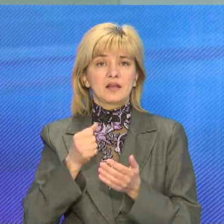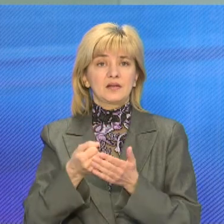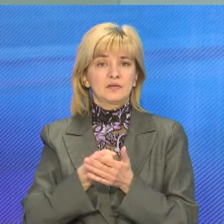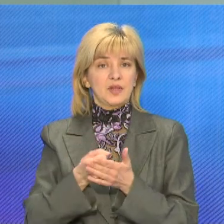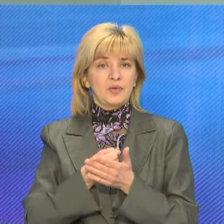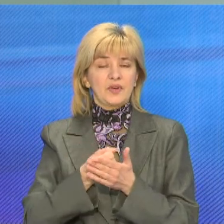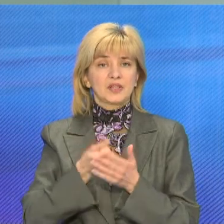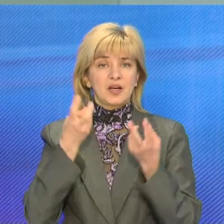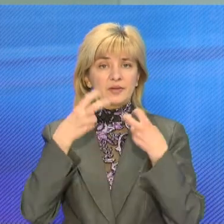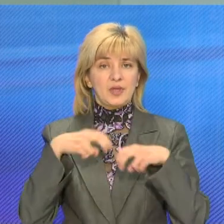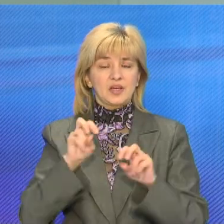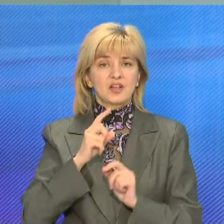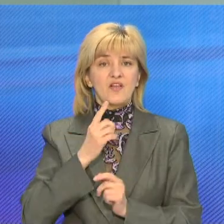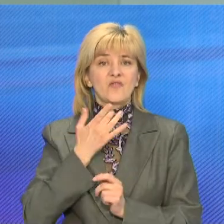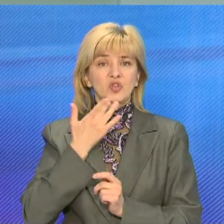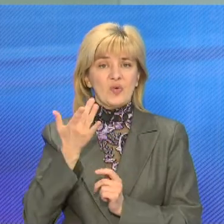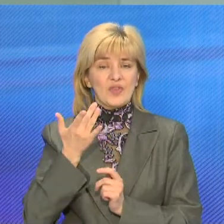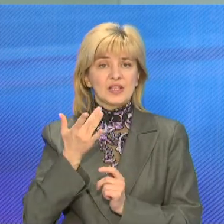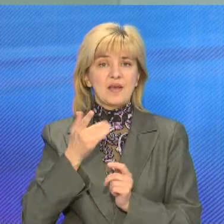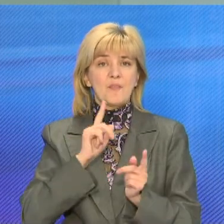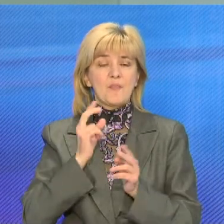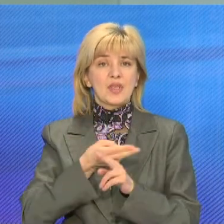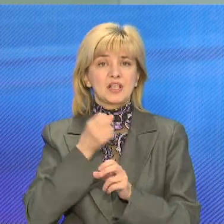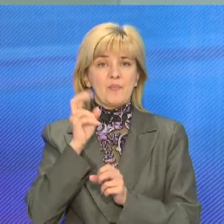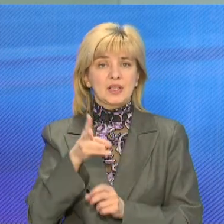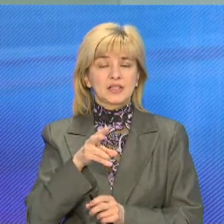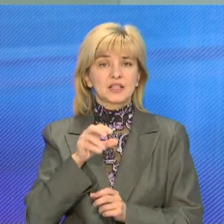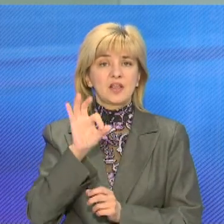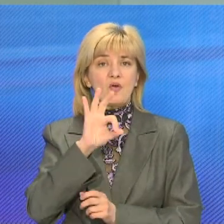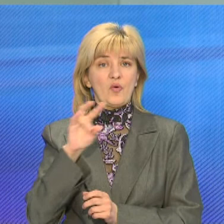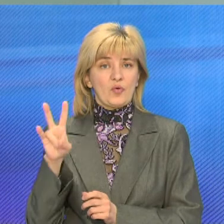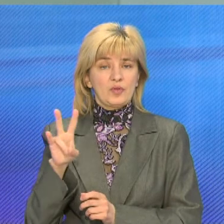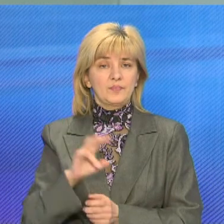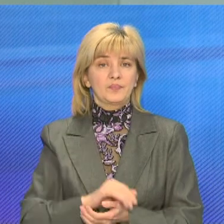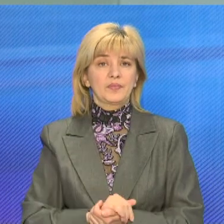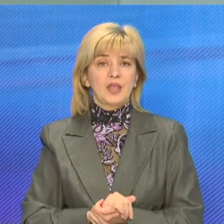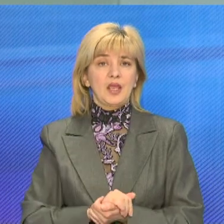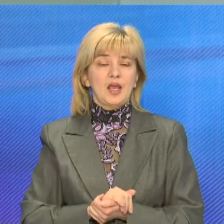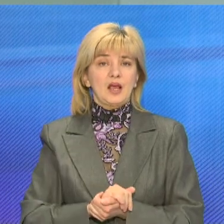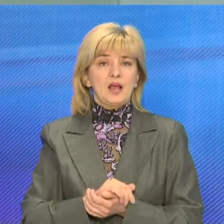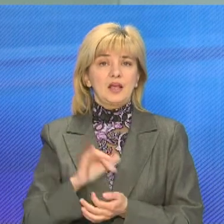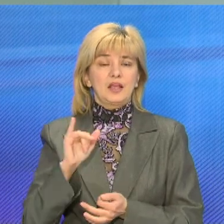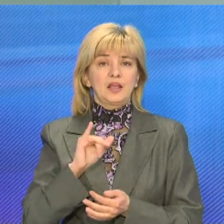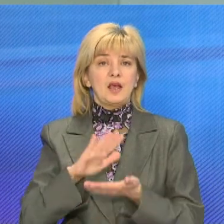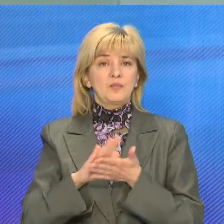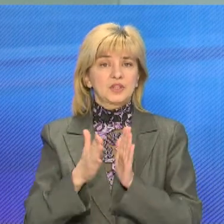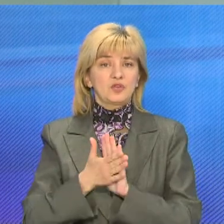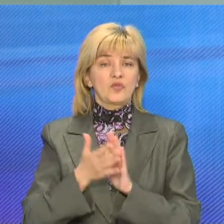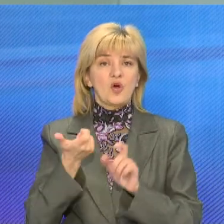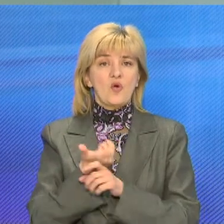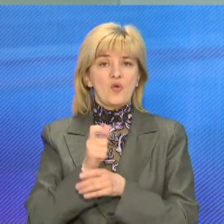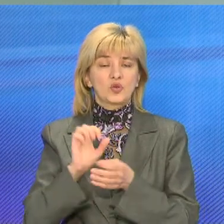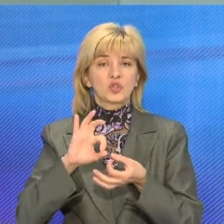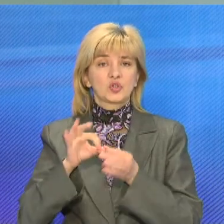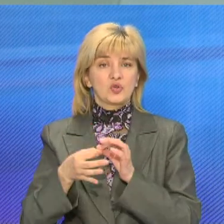что-то инициативы большой на Западе это не вызывает, вот, к сожалению. Поэтому обстановка очень сложная. Вот.